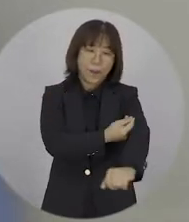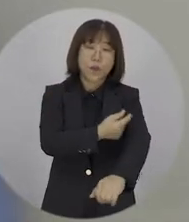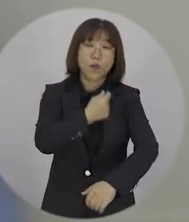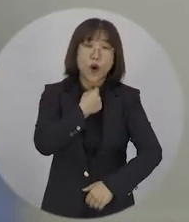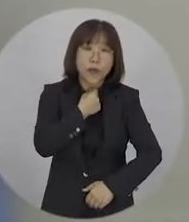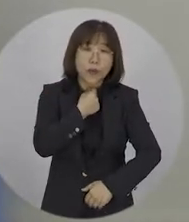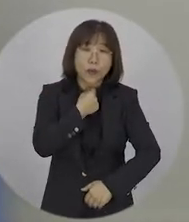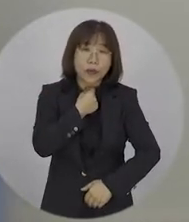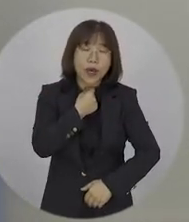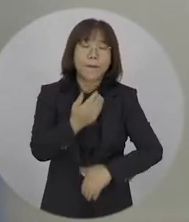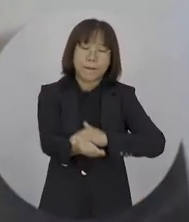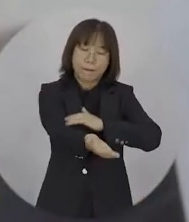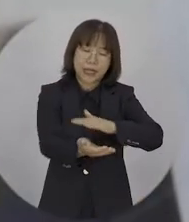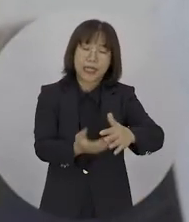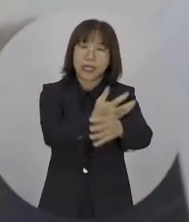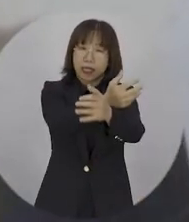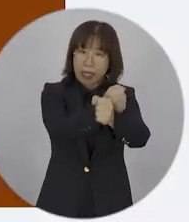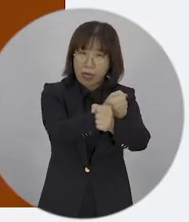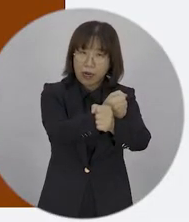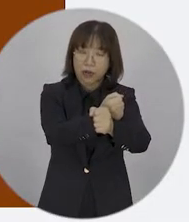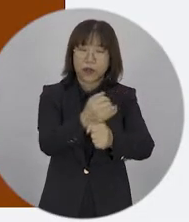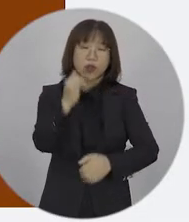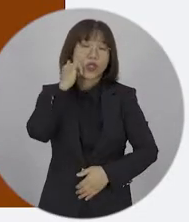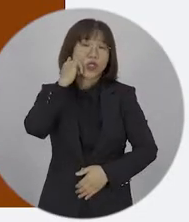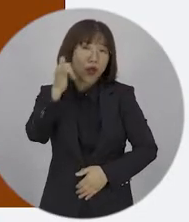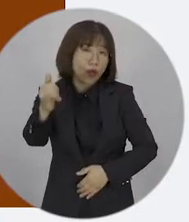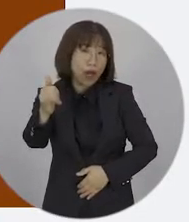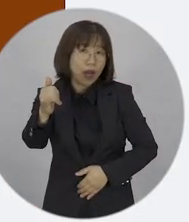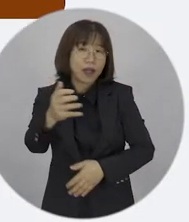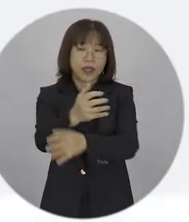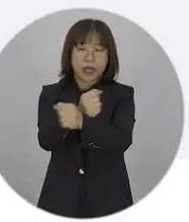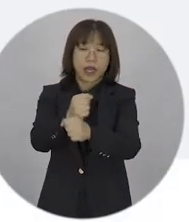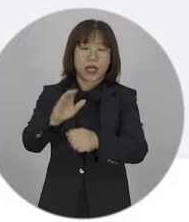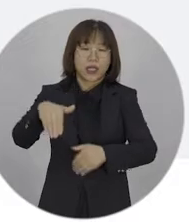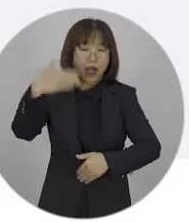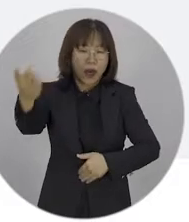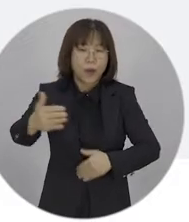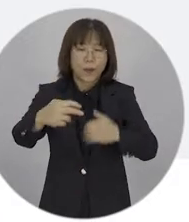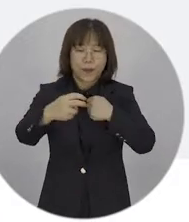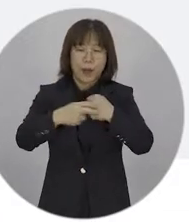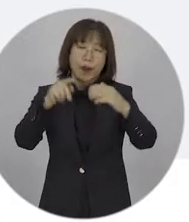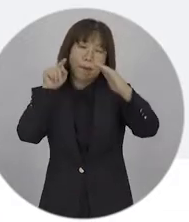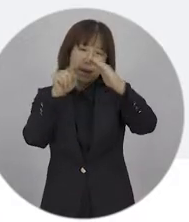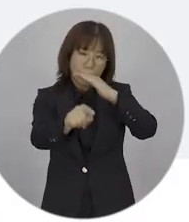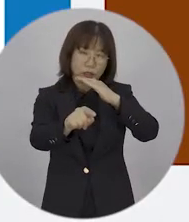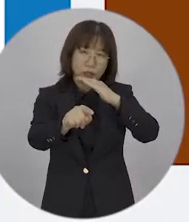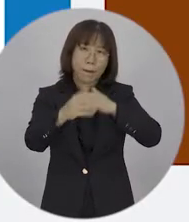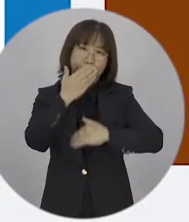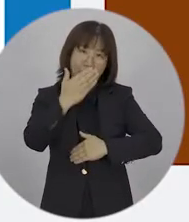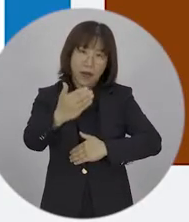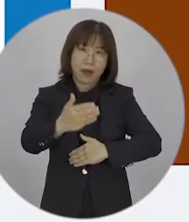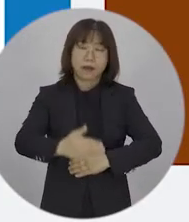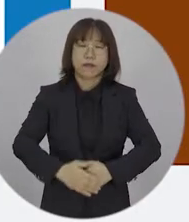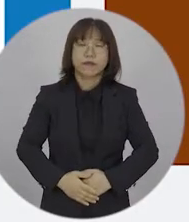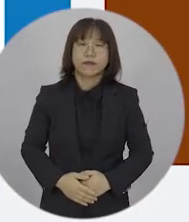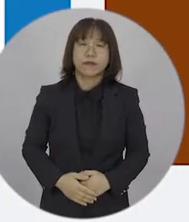예방접종 사전 예약 시스템 이나 전화로 사전예약 후 위탁 의료기관 을 방문하면 됩니다